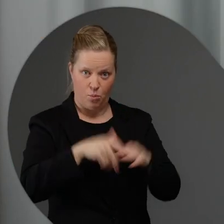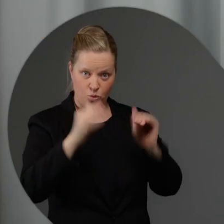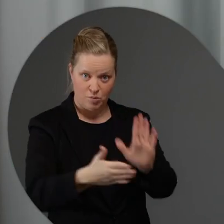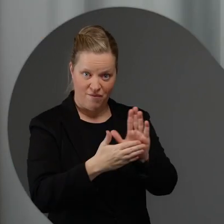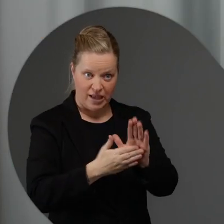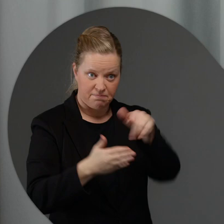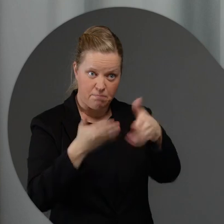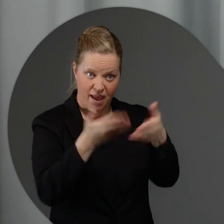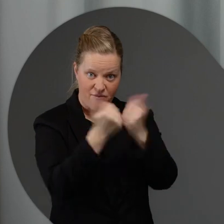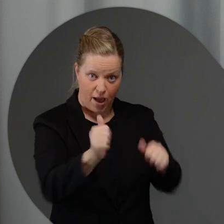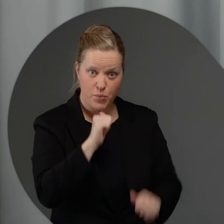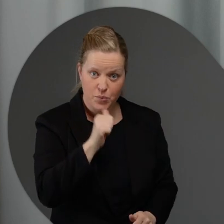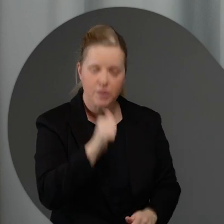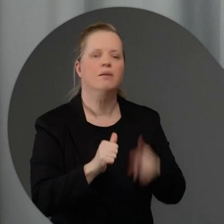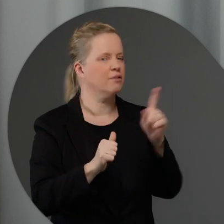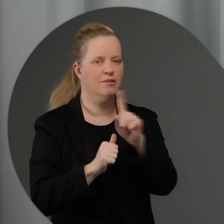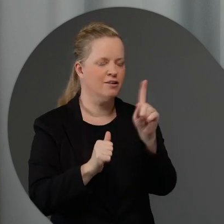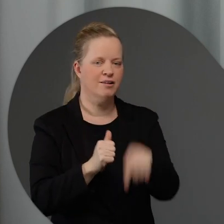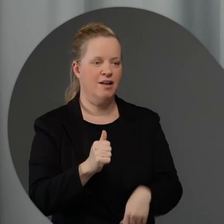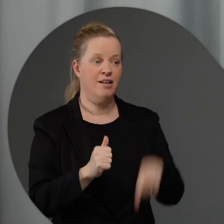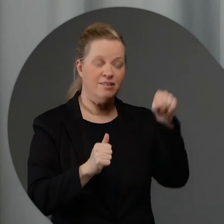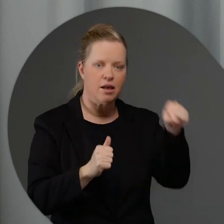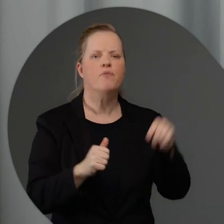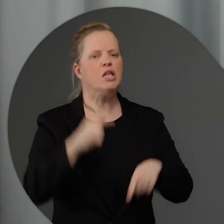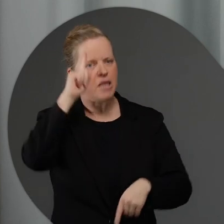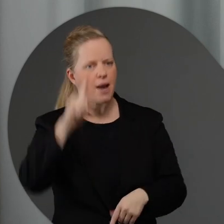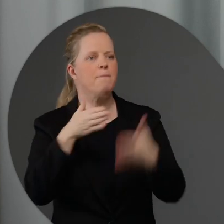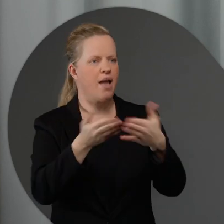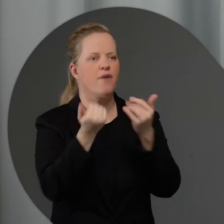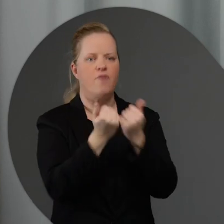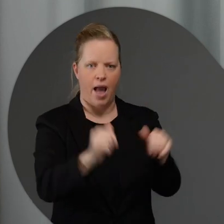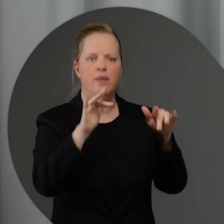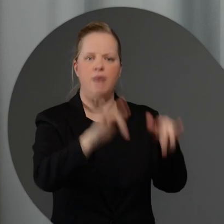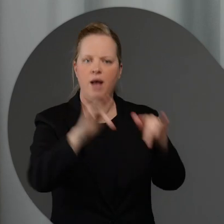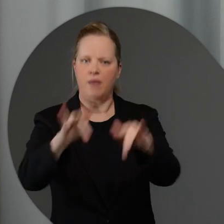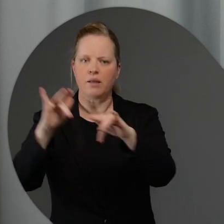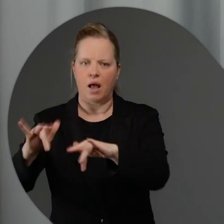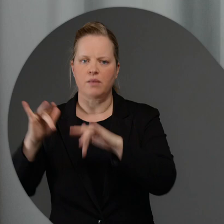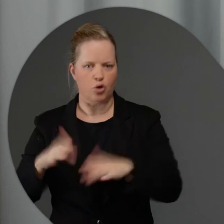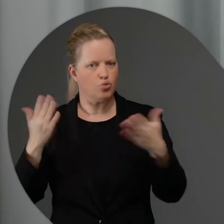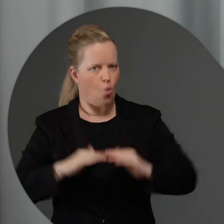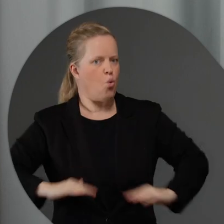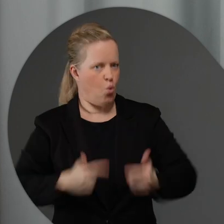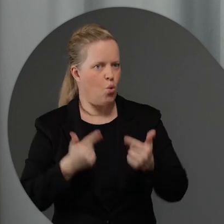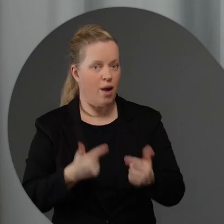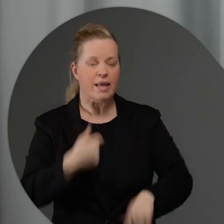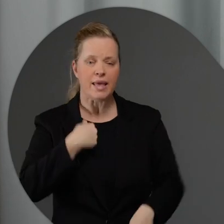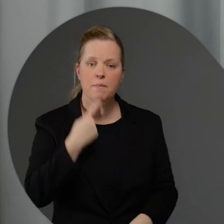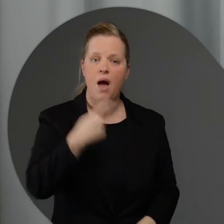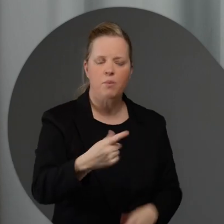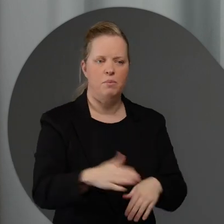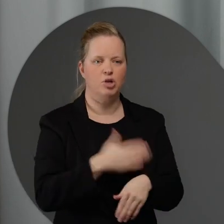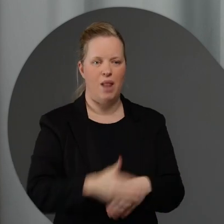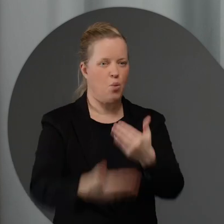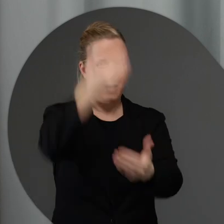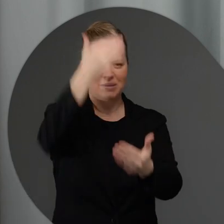Mensch mit Behinderung beweisen muss, dass etwas nicht barrierefrei ist, sondern wir gehen davon einmal aus, dass die Sachen barrierefrei sind. Und wenn ich